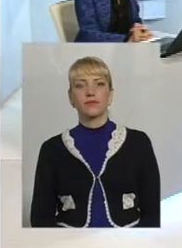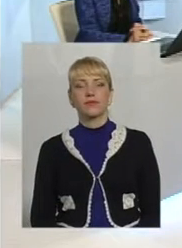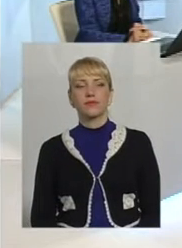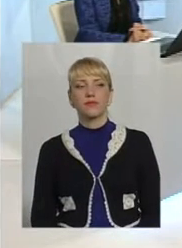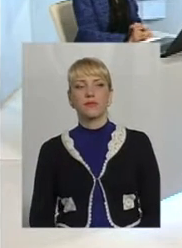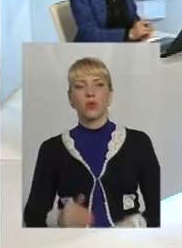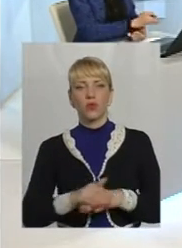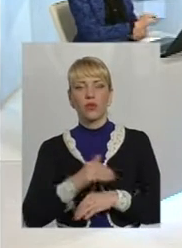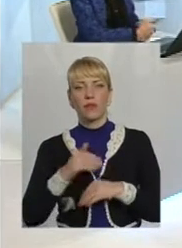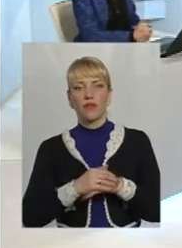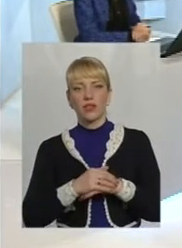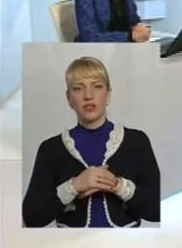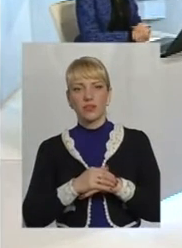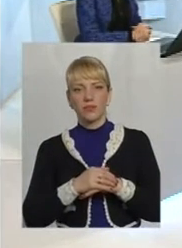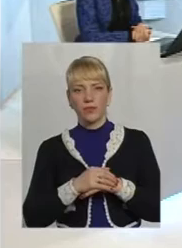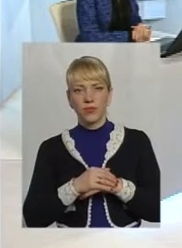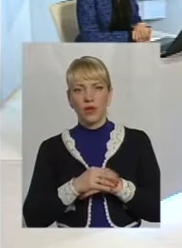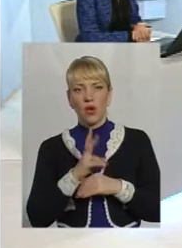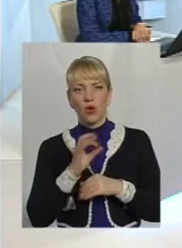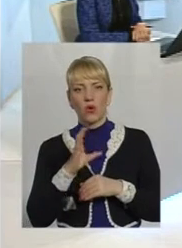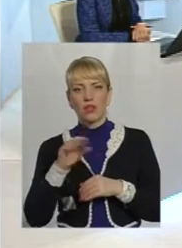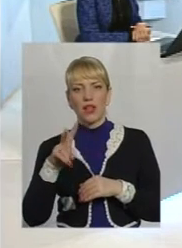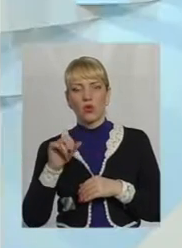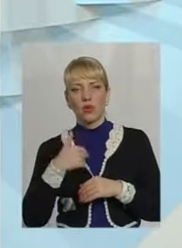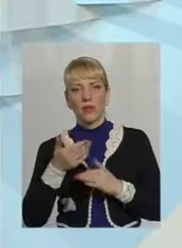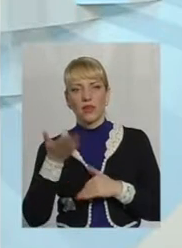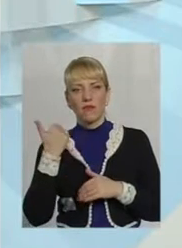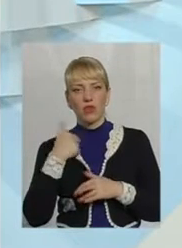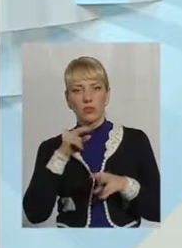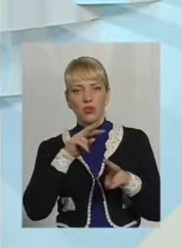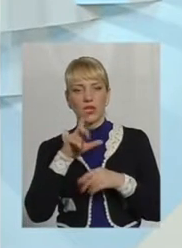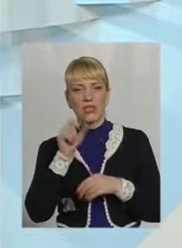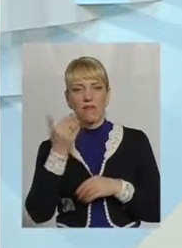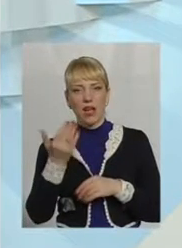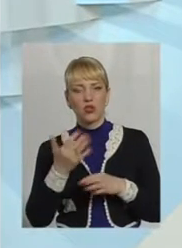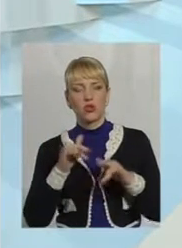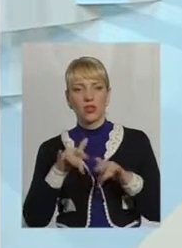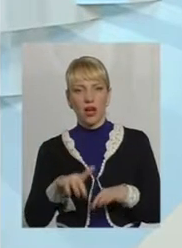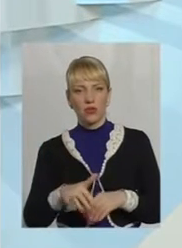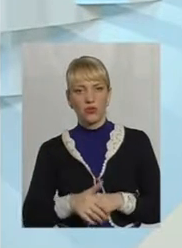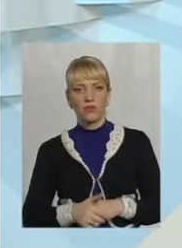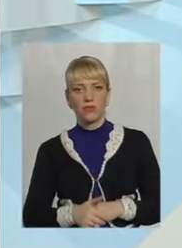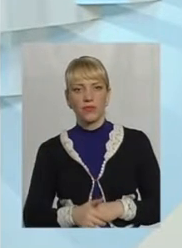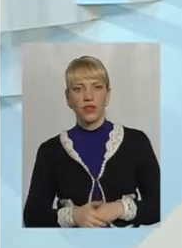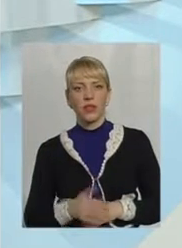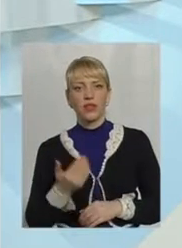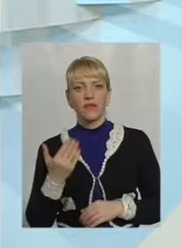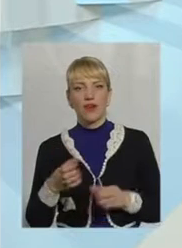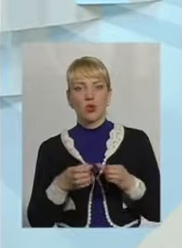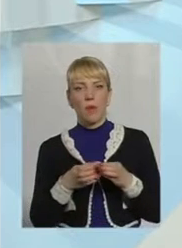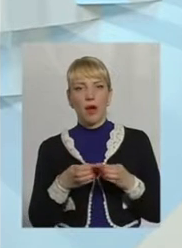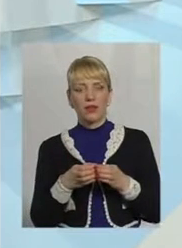Добрий вечір. Добрий вечір. Пане Костенко, ми вже давно за вами спостерігаємо, за вашу діяльність і за вашу